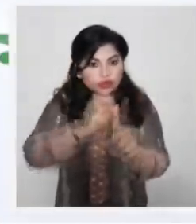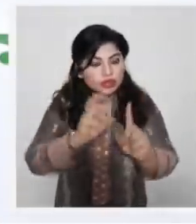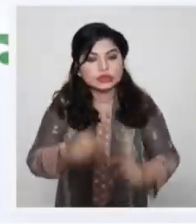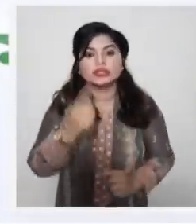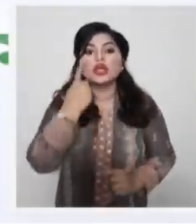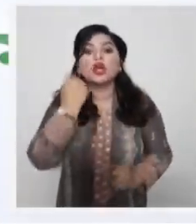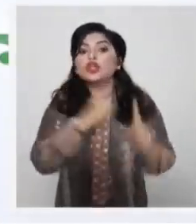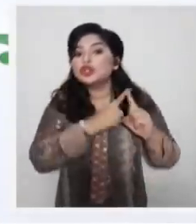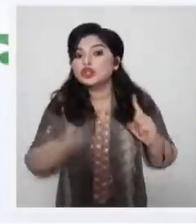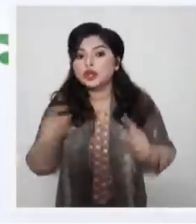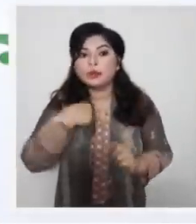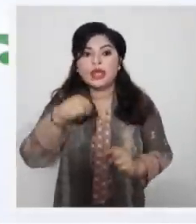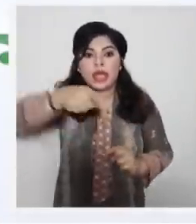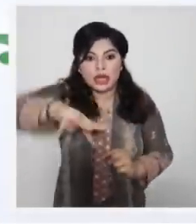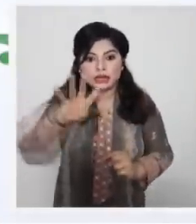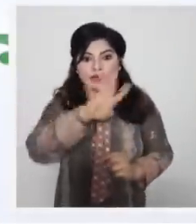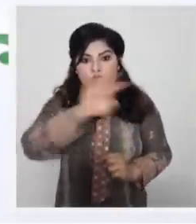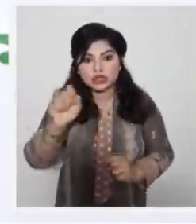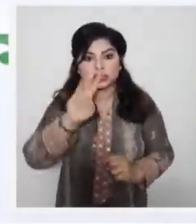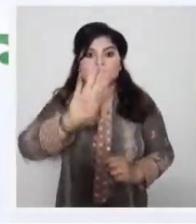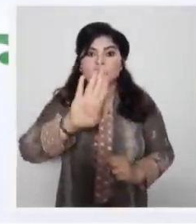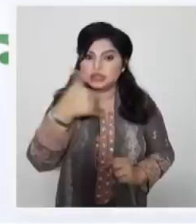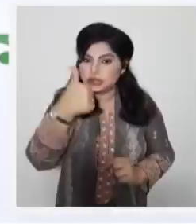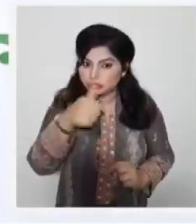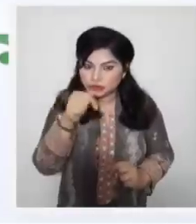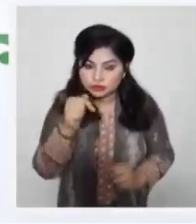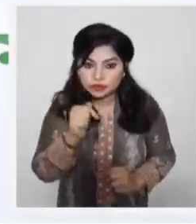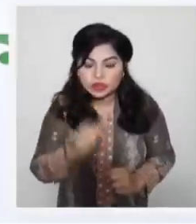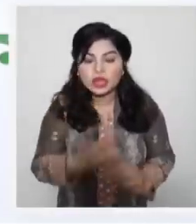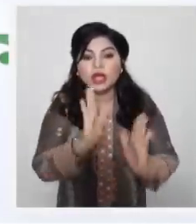330 জন। 24 ঘন্টায় মোট স্ক্রিনিং হয়েছে